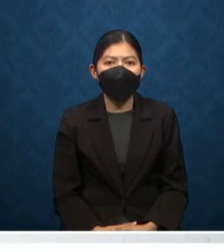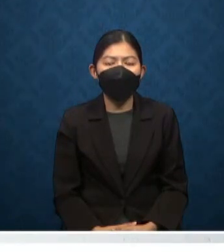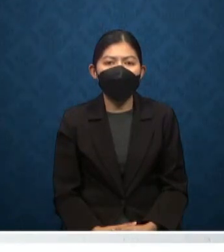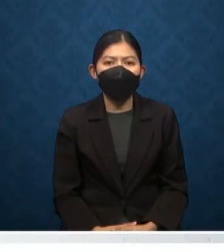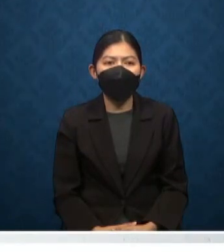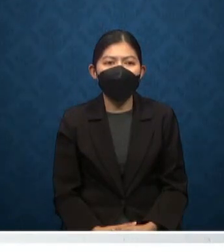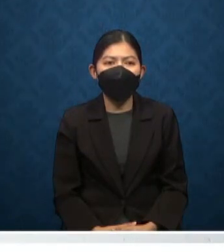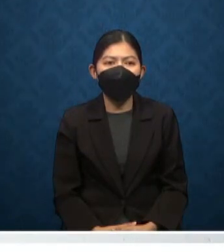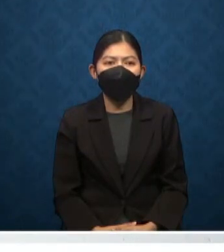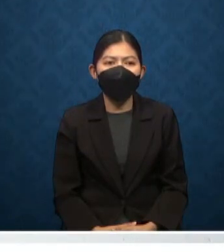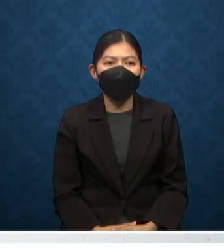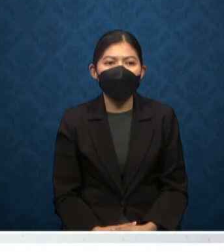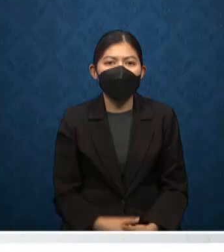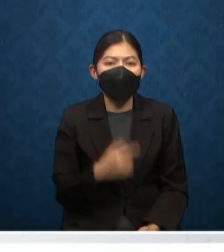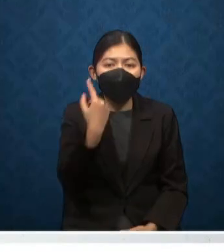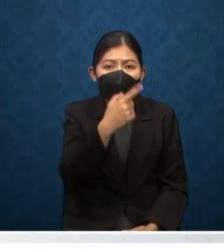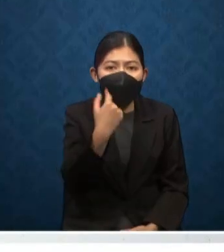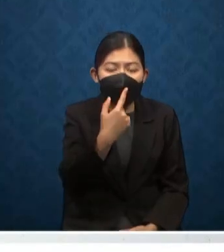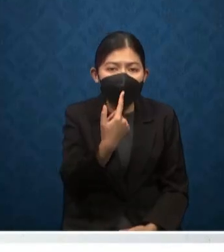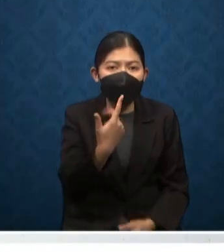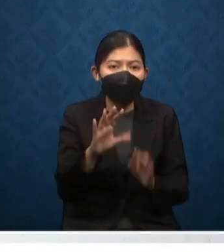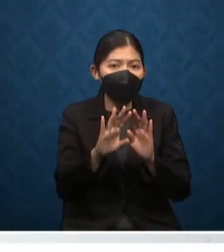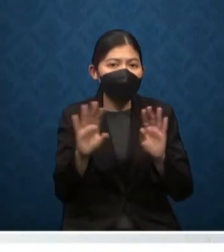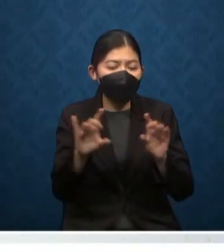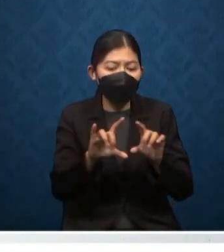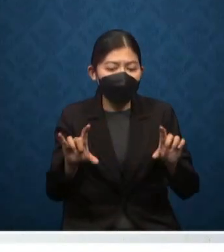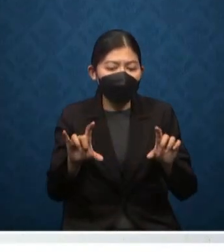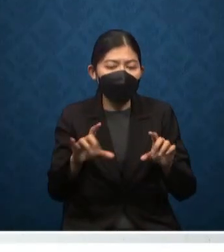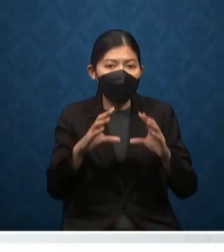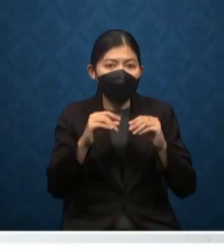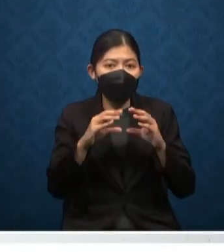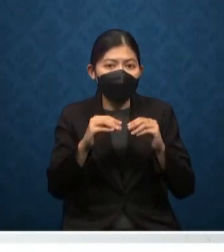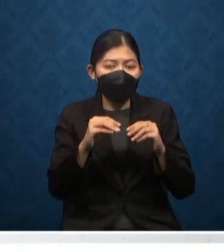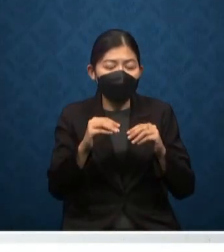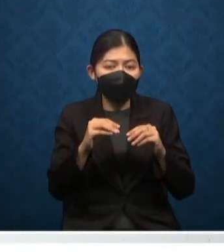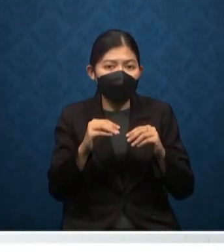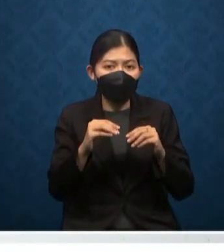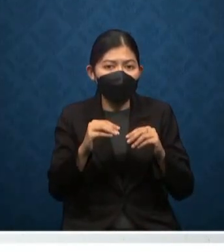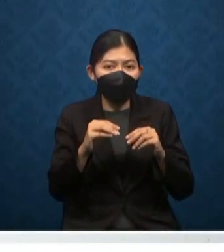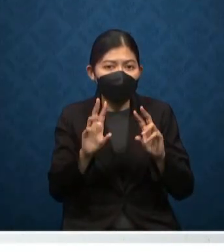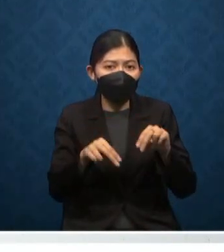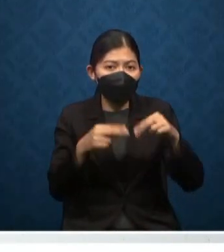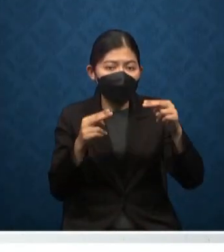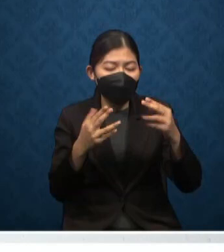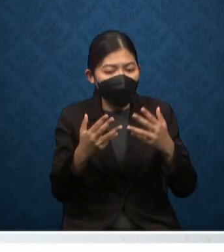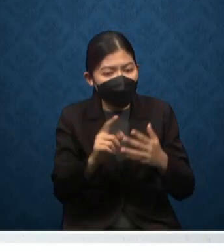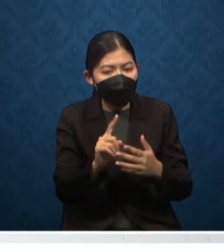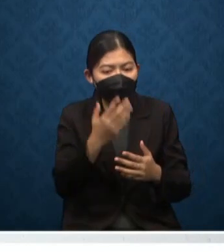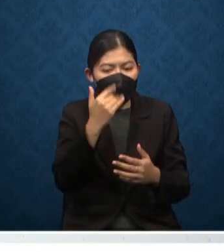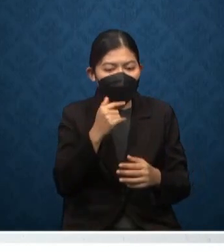ครับท่านได้เปิดประชุมออนไลน์ไหมครับถ้าเสียงเข้า